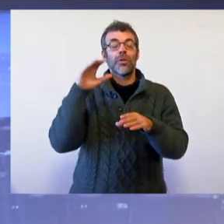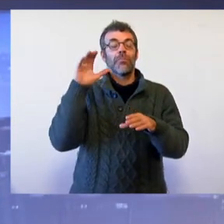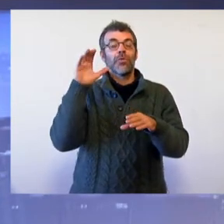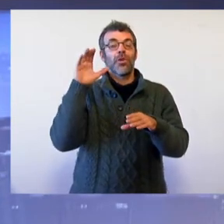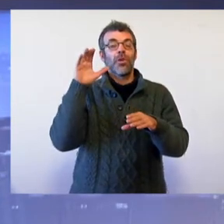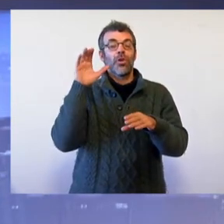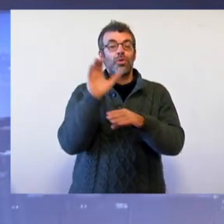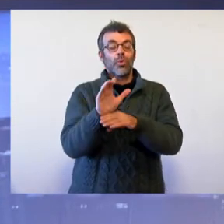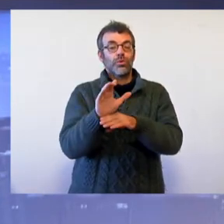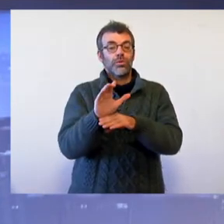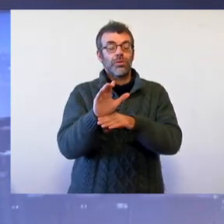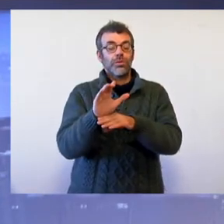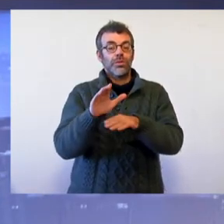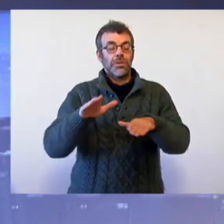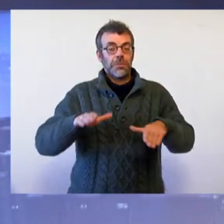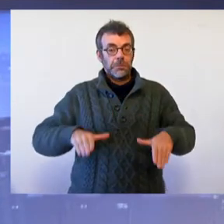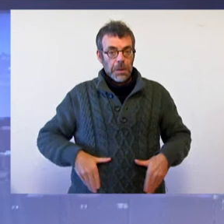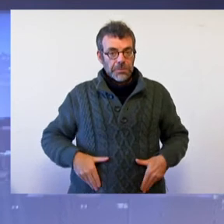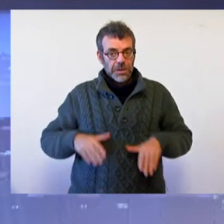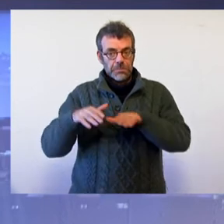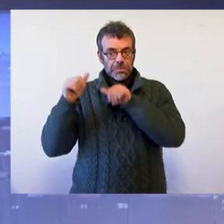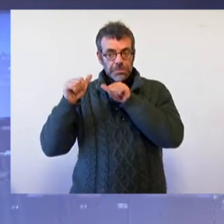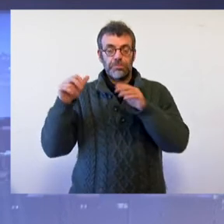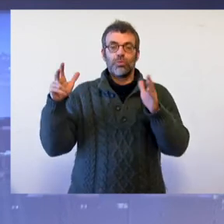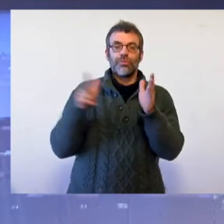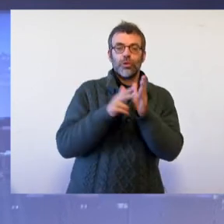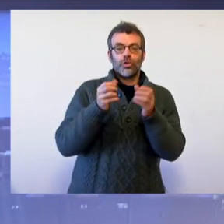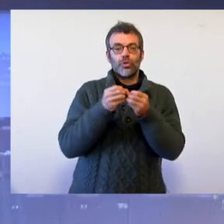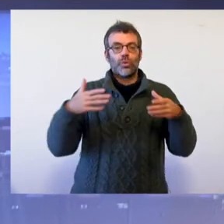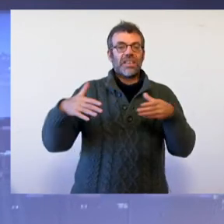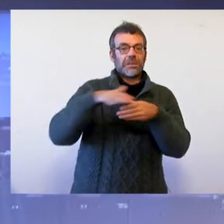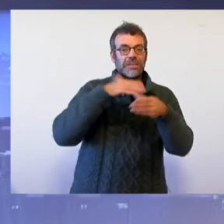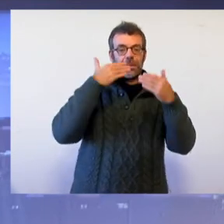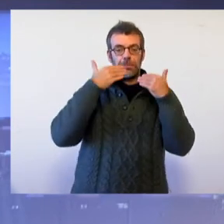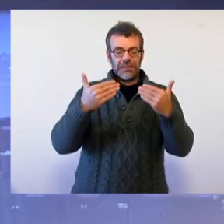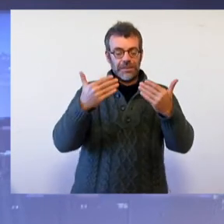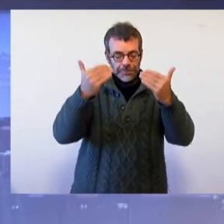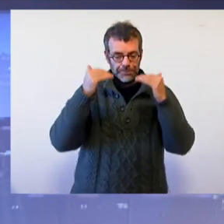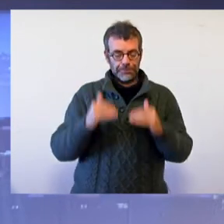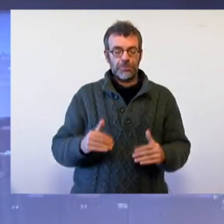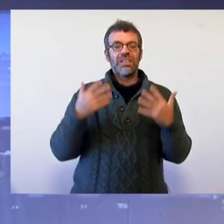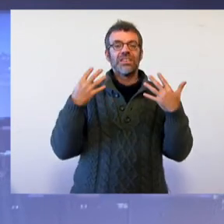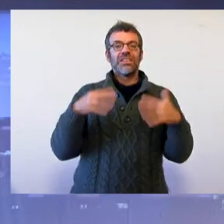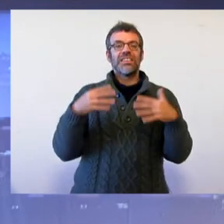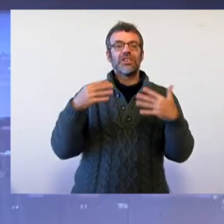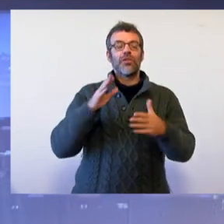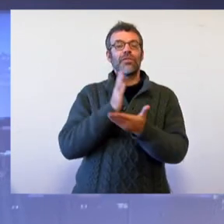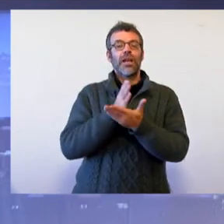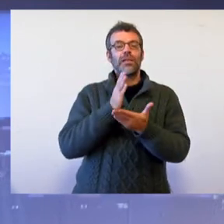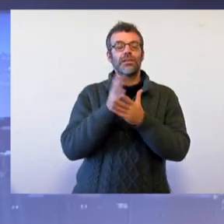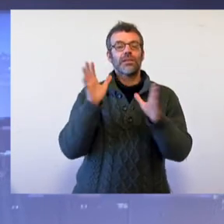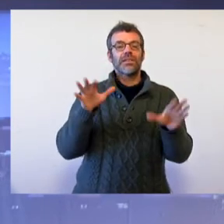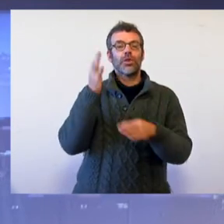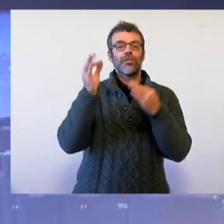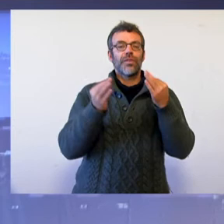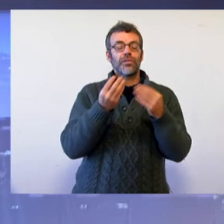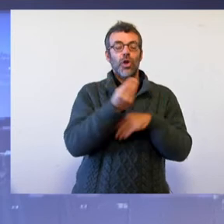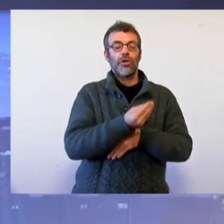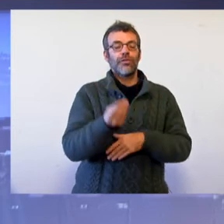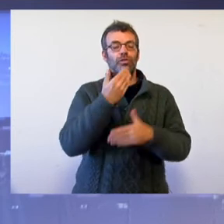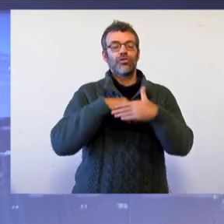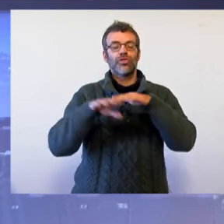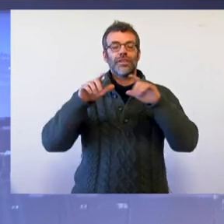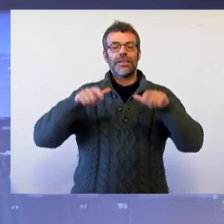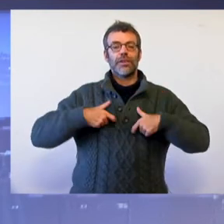prend pas part au vote ? Unanimité. Affaire 19, il s'agit des classes de découverte pour les enfants des écoles publiques